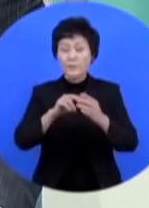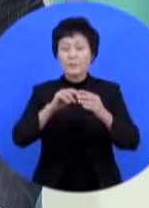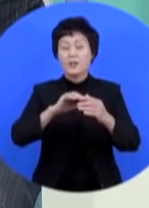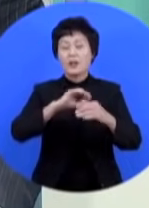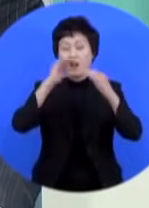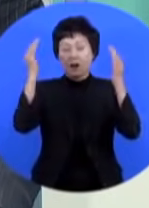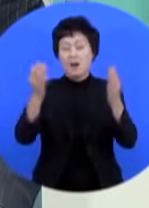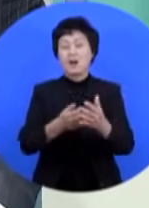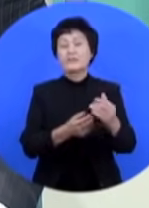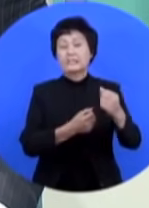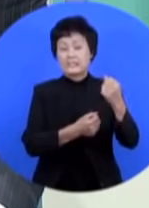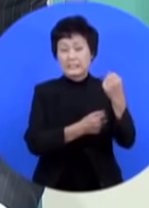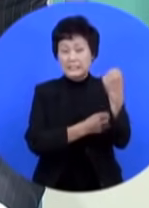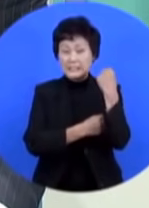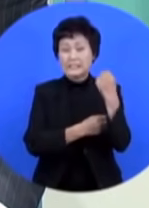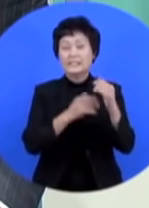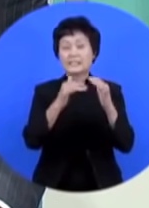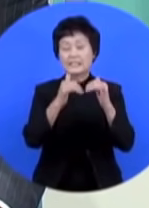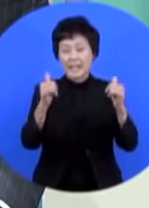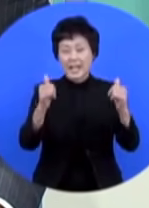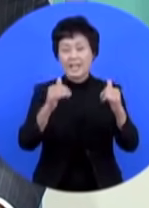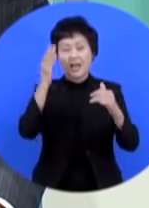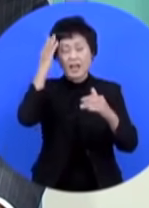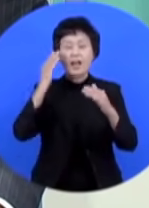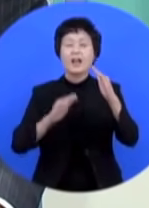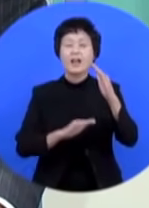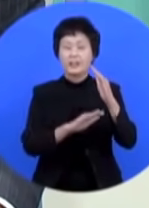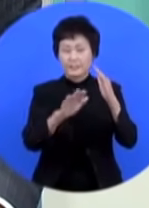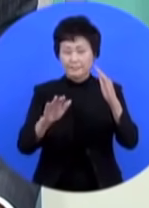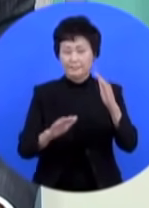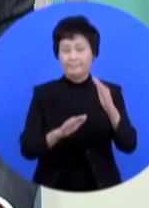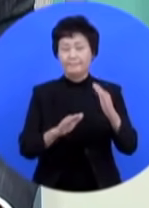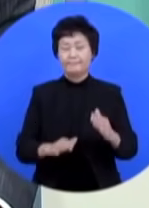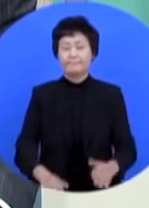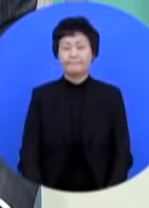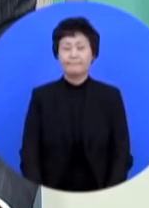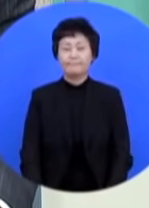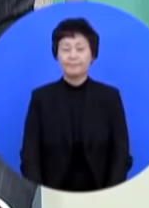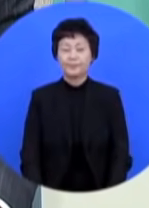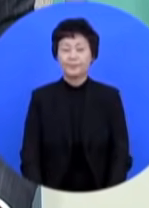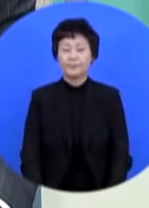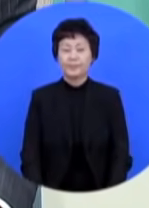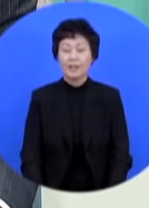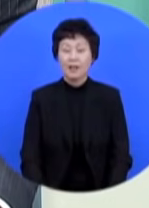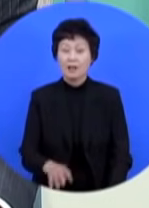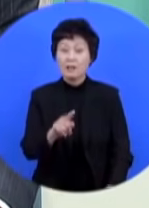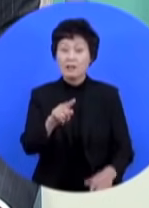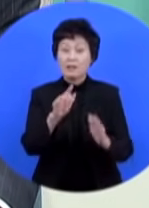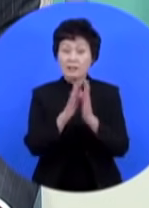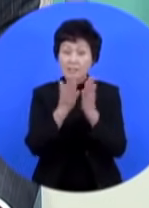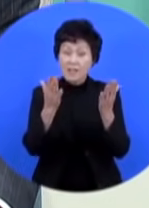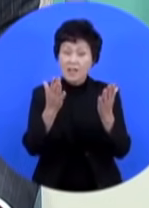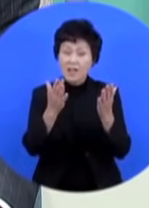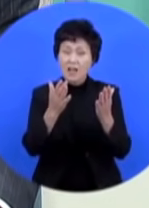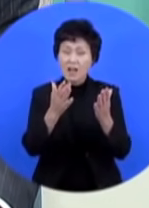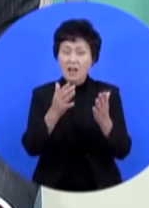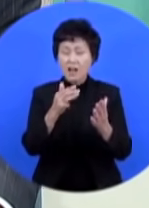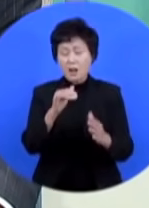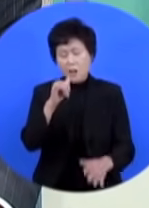젊은이들이 참 많이 읽었어요. 이거. 아 그런데 바로 그 책을 정말 유독 좋아했던 한